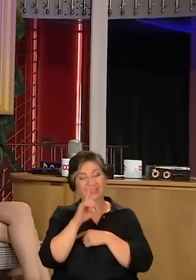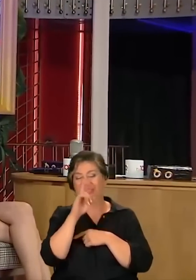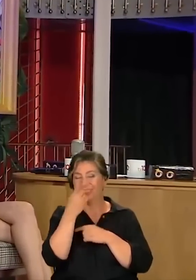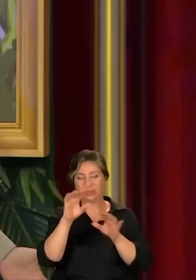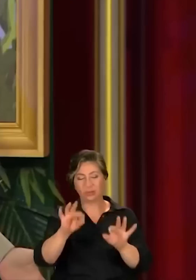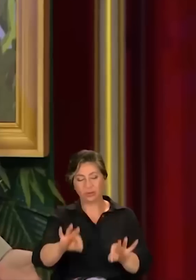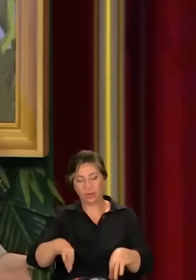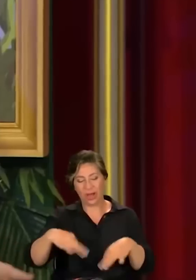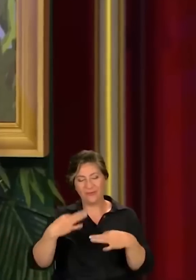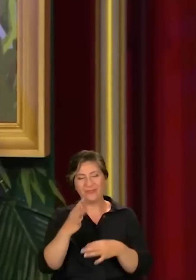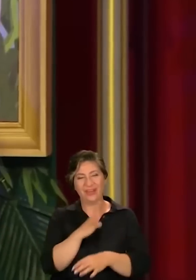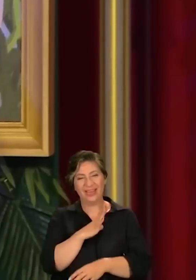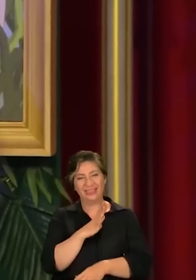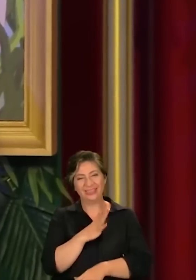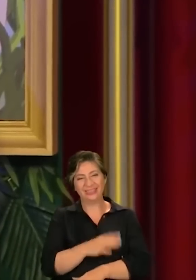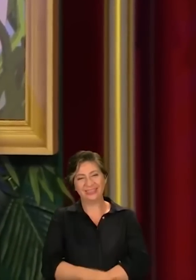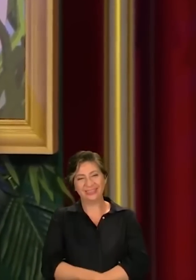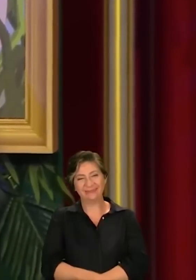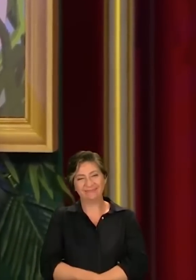sadece çorap var.